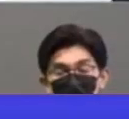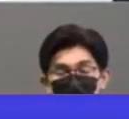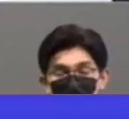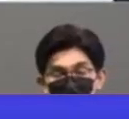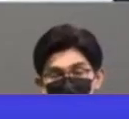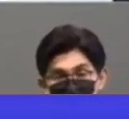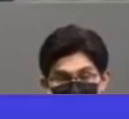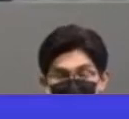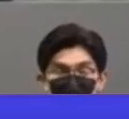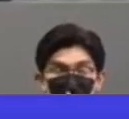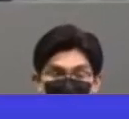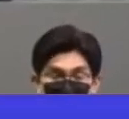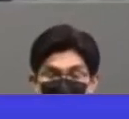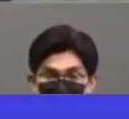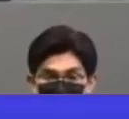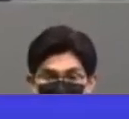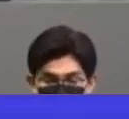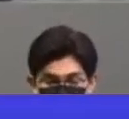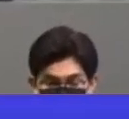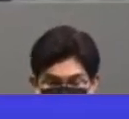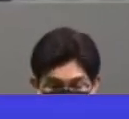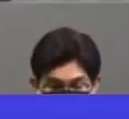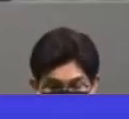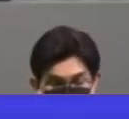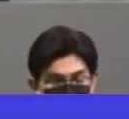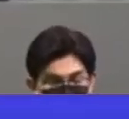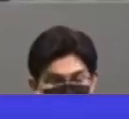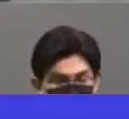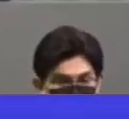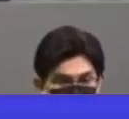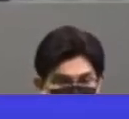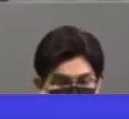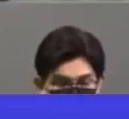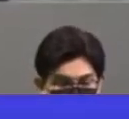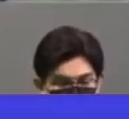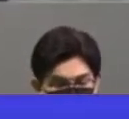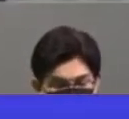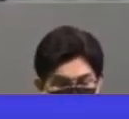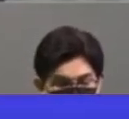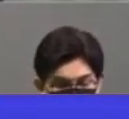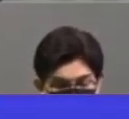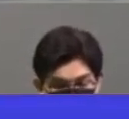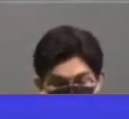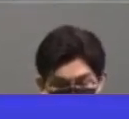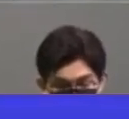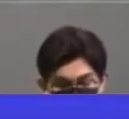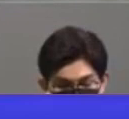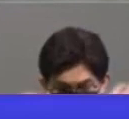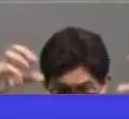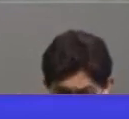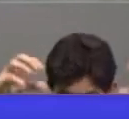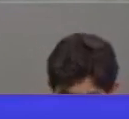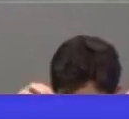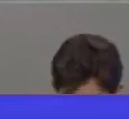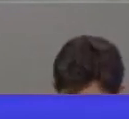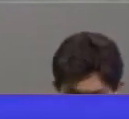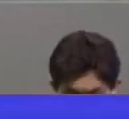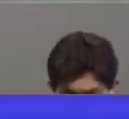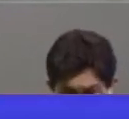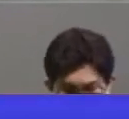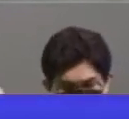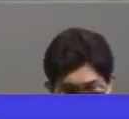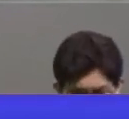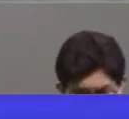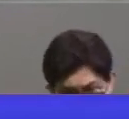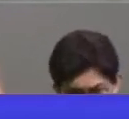มานการทารุณกรรมและการกระทำให้บุคคลสูญหายในประเทศไทยซึ่งได้มีบทบัญญัติในการเอาผิดผู้กระทำผิดตามกฎหมายอาญ